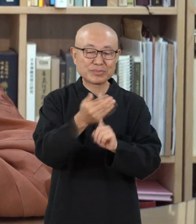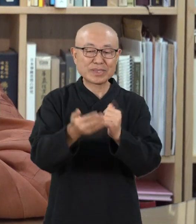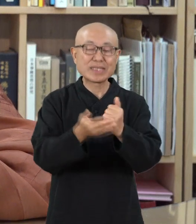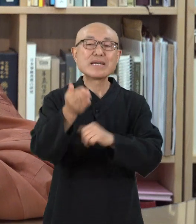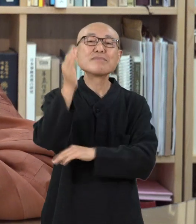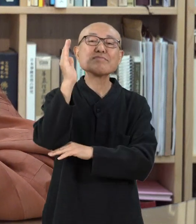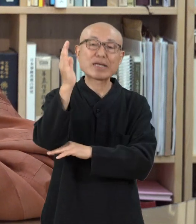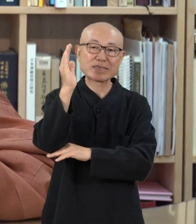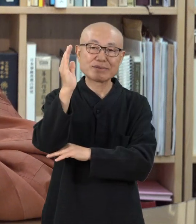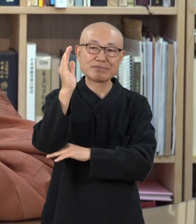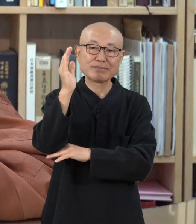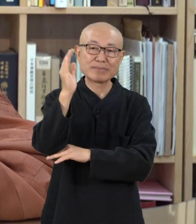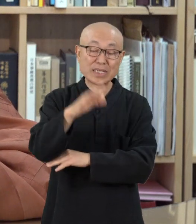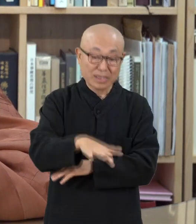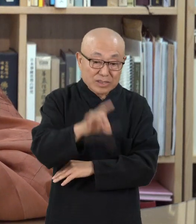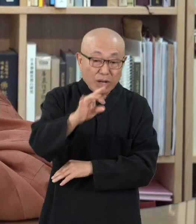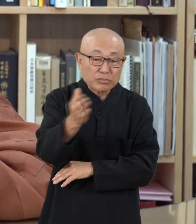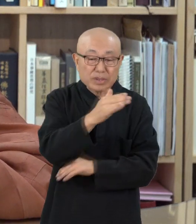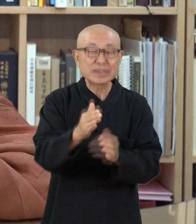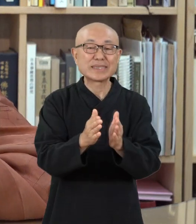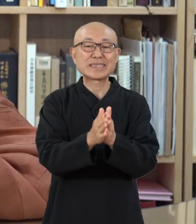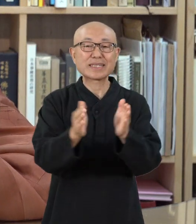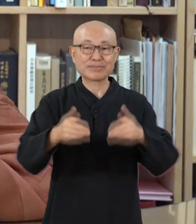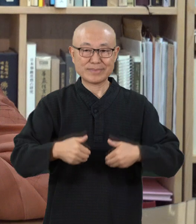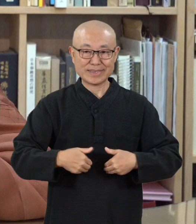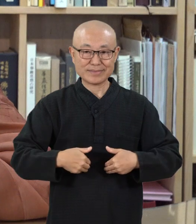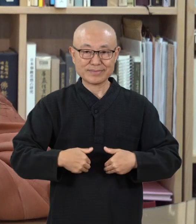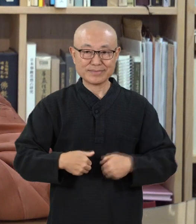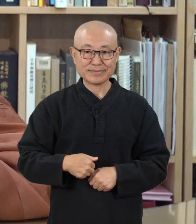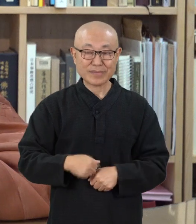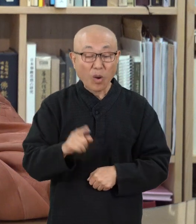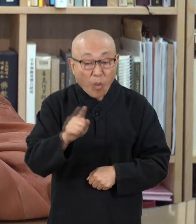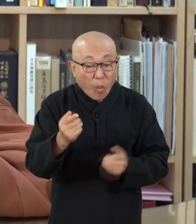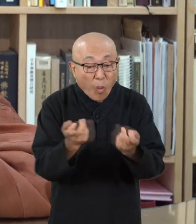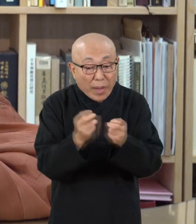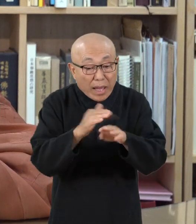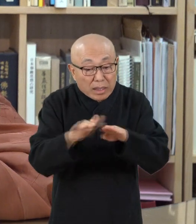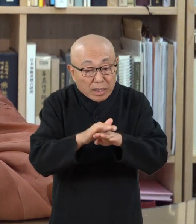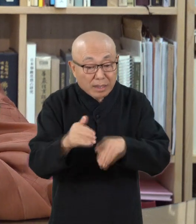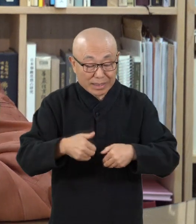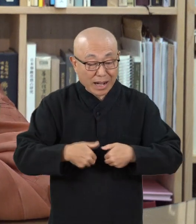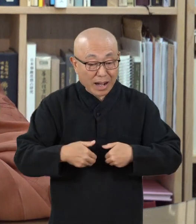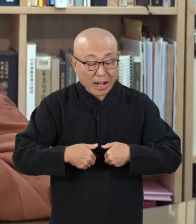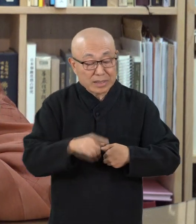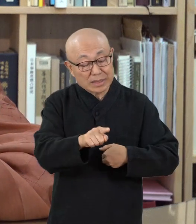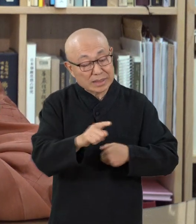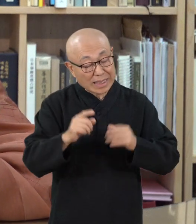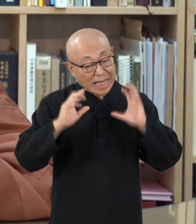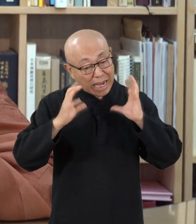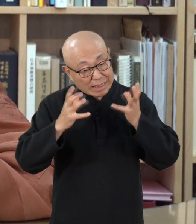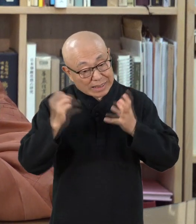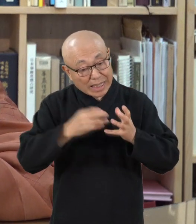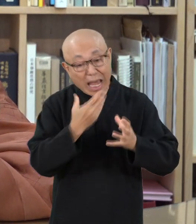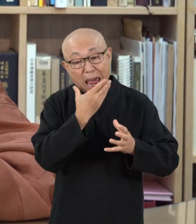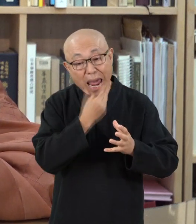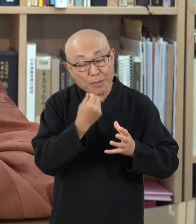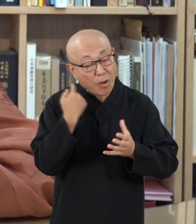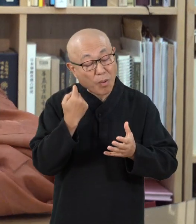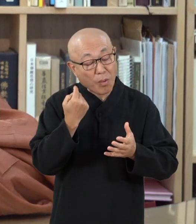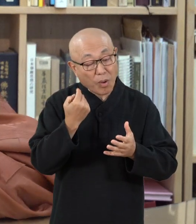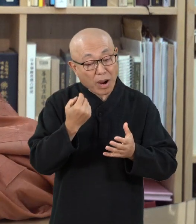말씀은 처음부터 시작하는 거예요. 이 일을 어떻게 해결할 때 이 아이는 다시 행복을 회복할